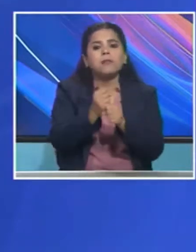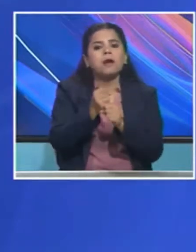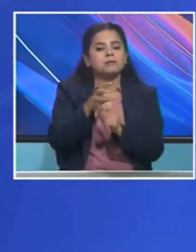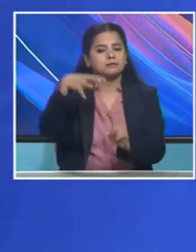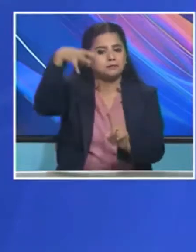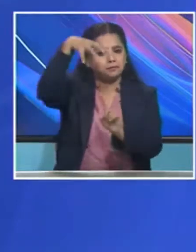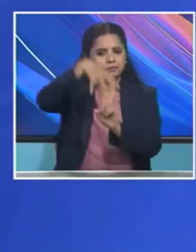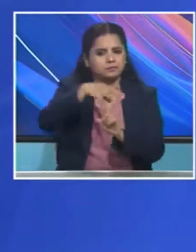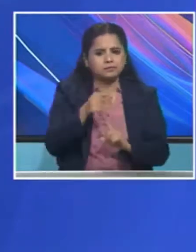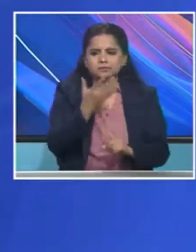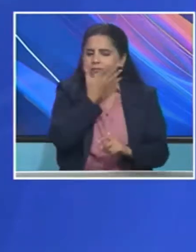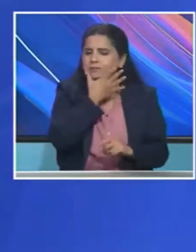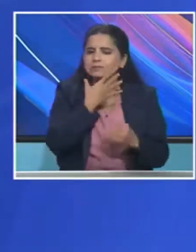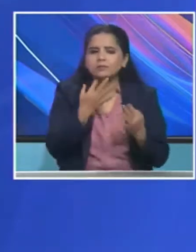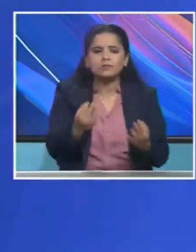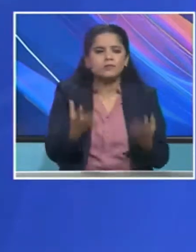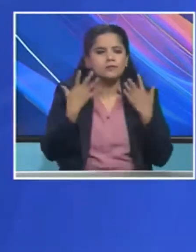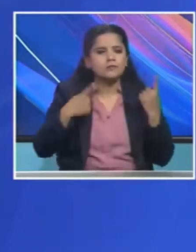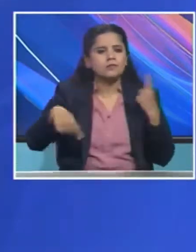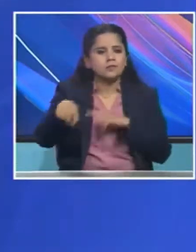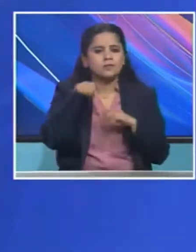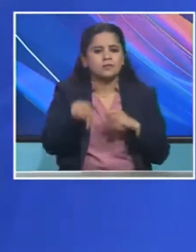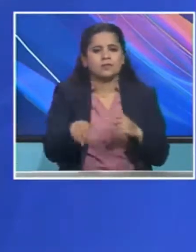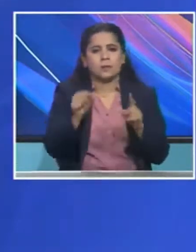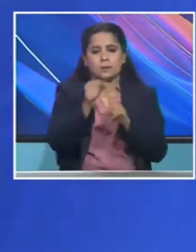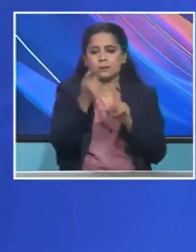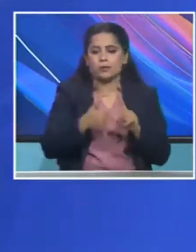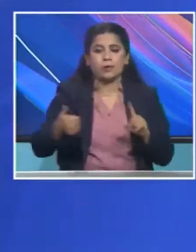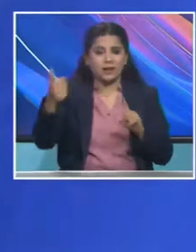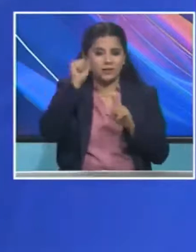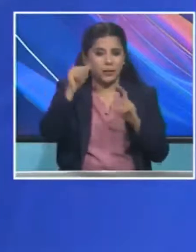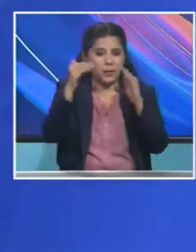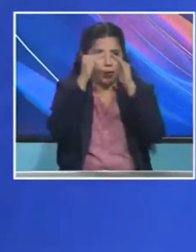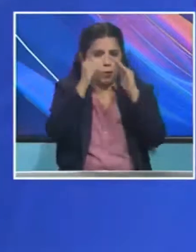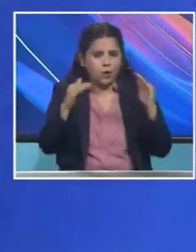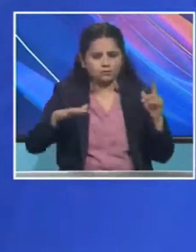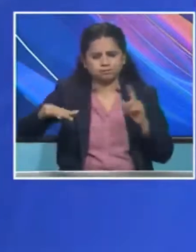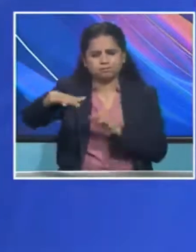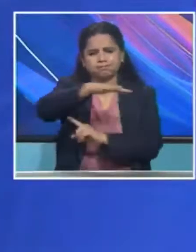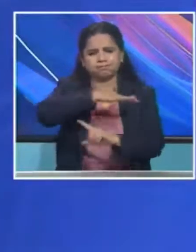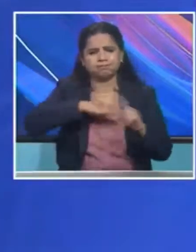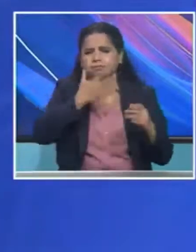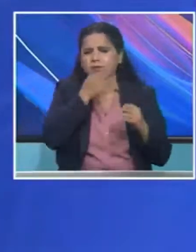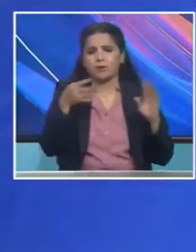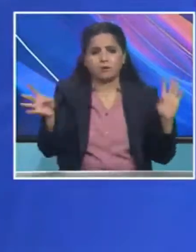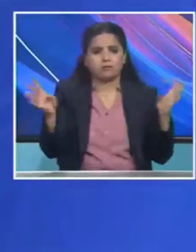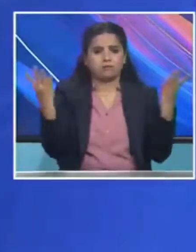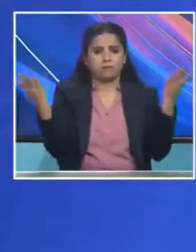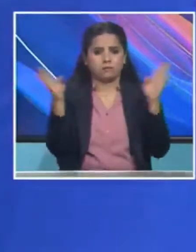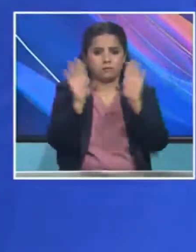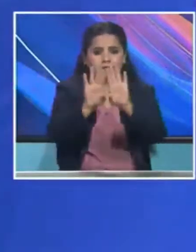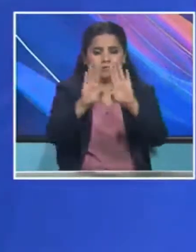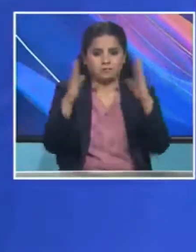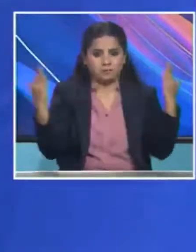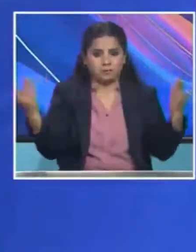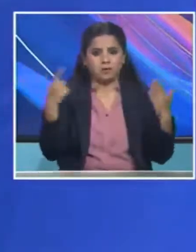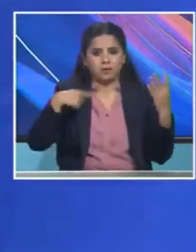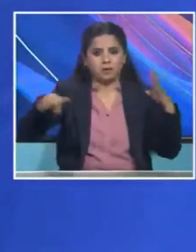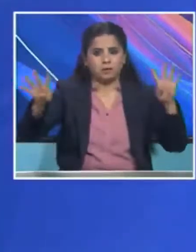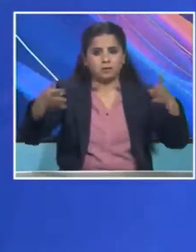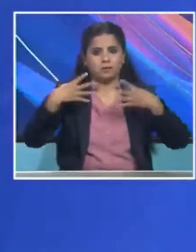बहुत ही भव्य और विशाल ये राष्ट्रपति भवन और इसका ये मुख्य द्वार, लोहे का विशाल